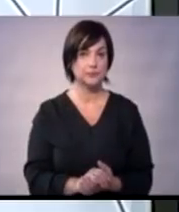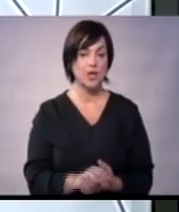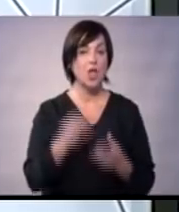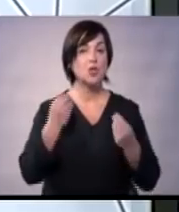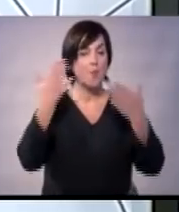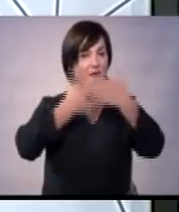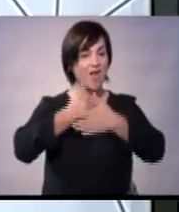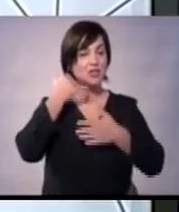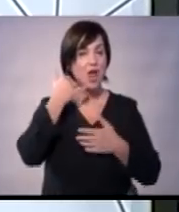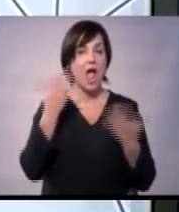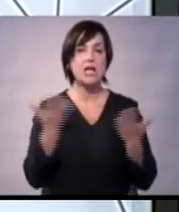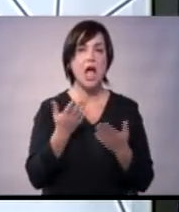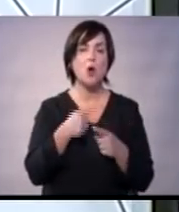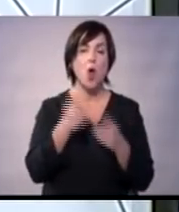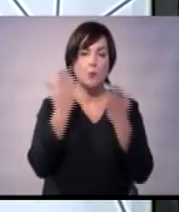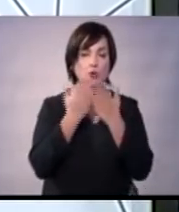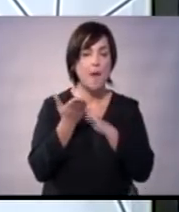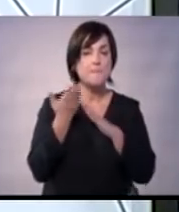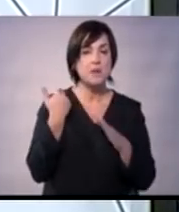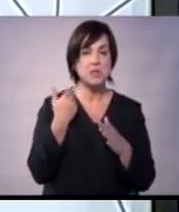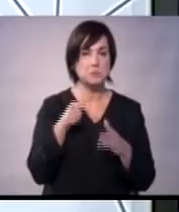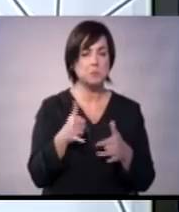Dobrý večer. Dobrý večer. Ako ste, pročítavme predmalku